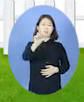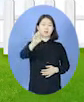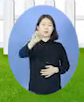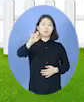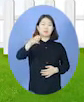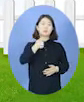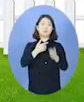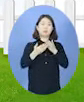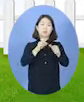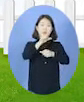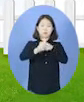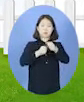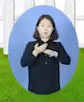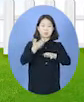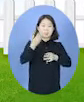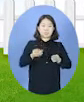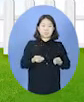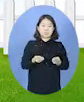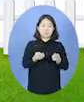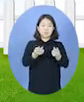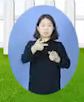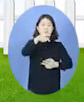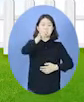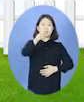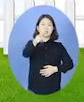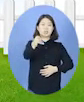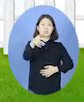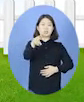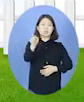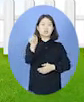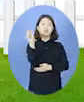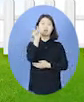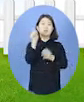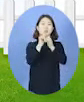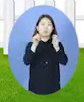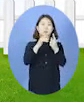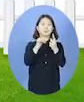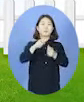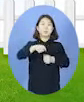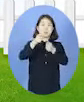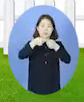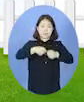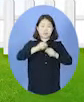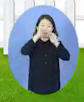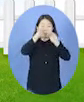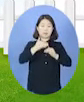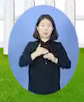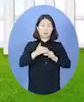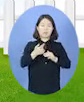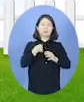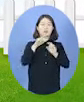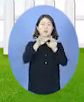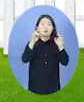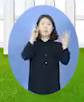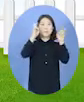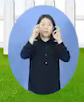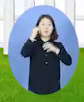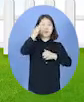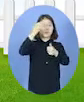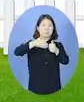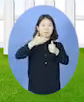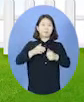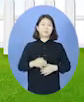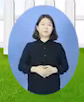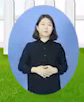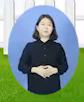주식회사 에모페이퍼에서 경력 5년 이상의 지게차 운전원 1명을 모집합니다. 자세한 내용은 각 회사로